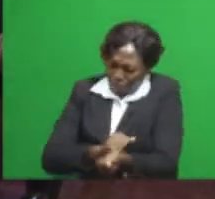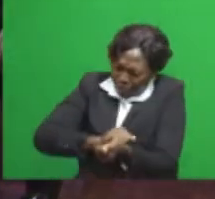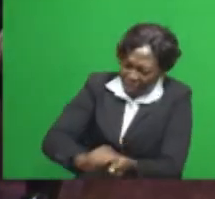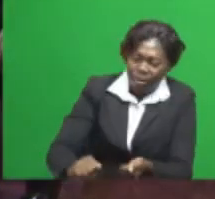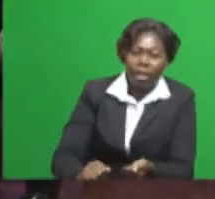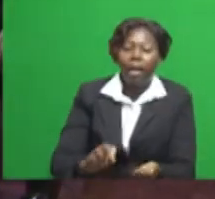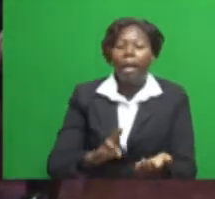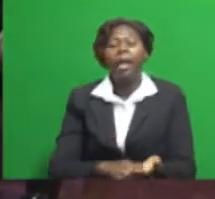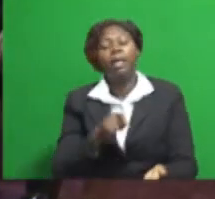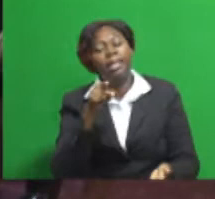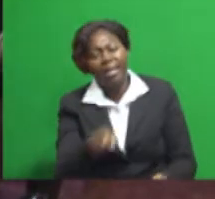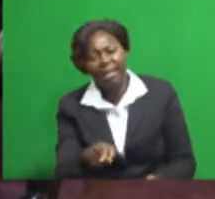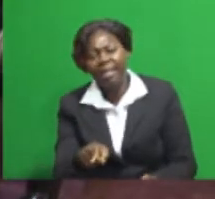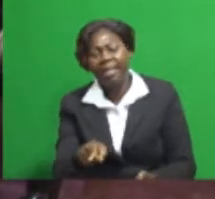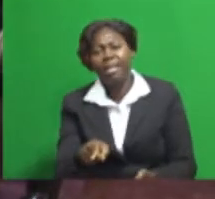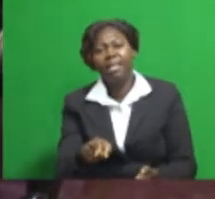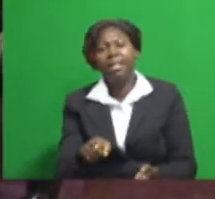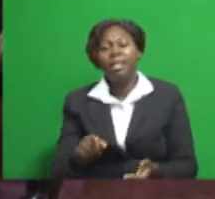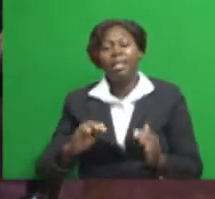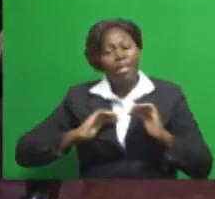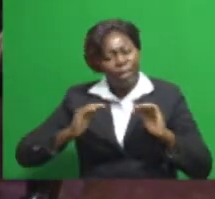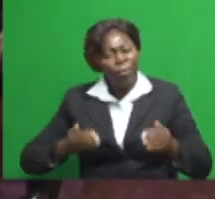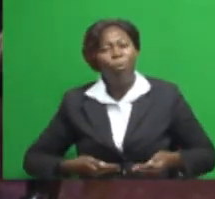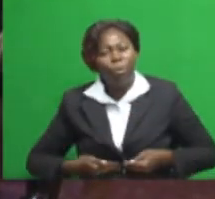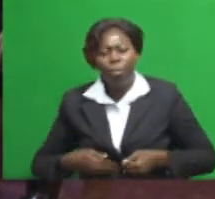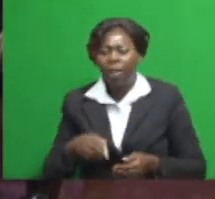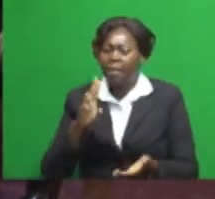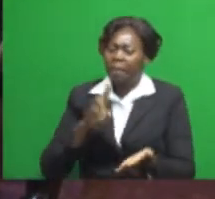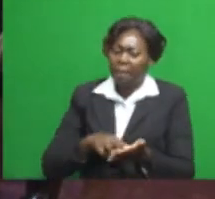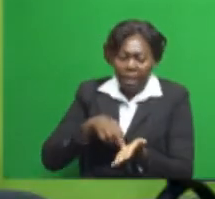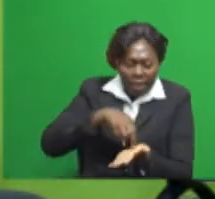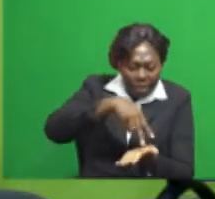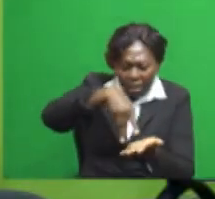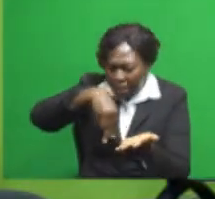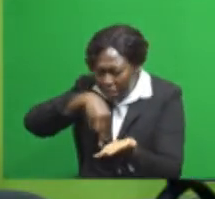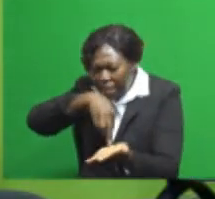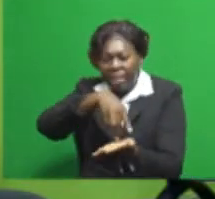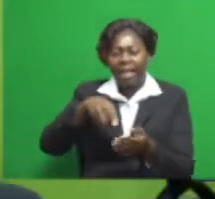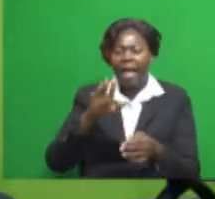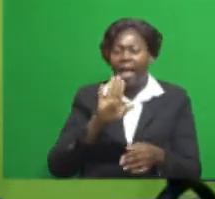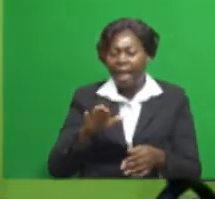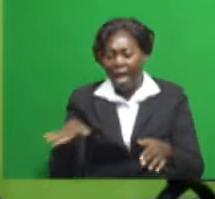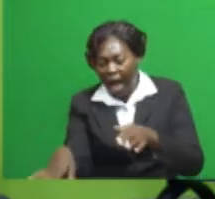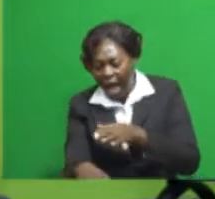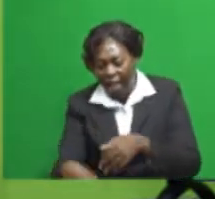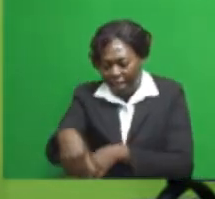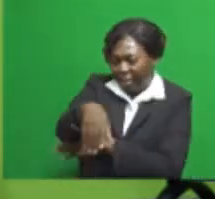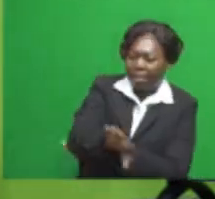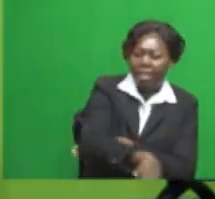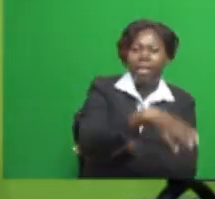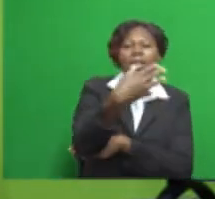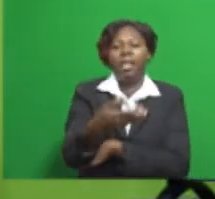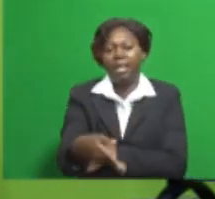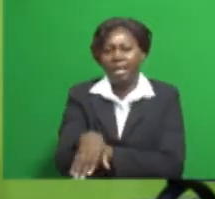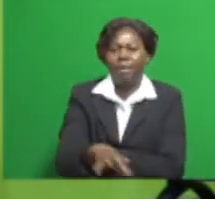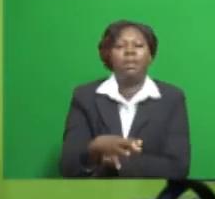ivo mwoyo waMwari wakangoita kuti varape vachitenderera vari pasipenzo. Nanhasi variko. Nanhasi variko. Saka vateereri tine